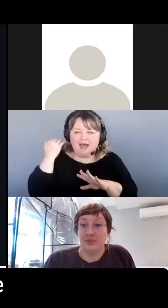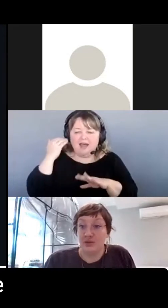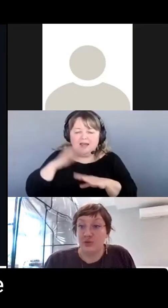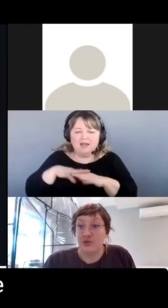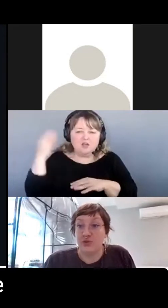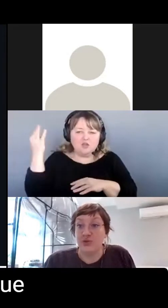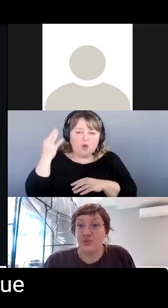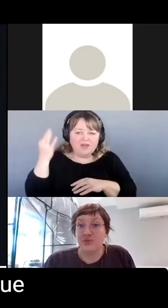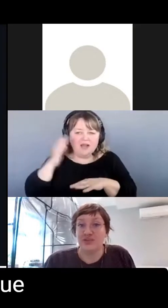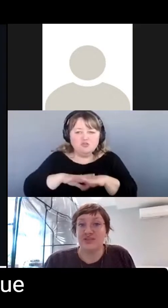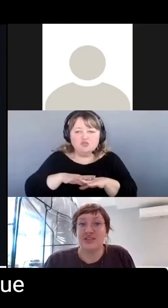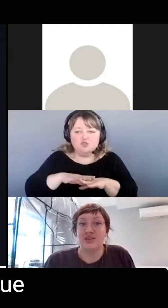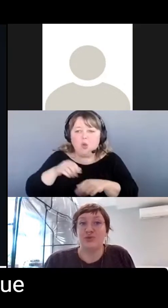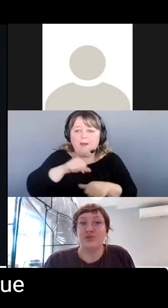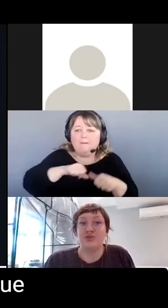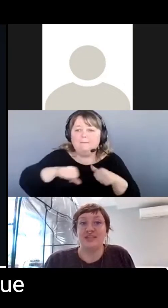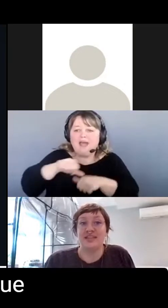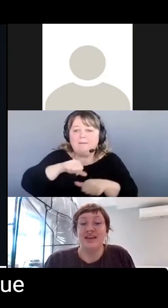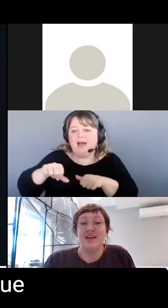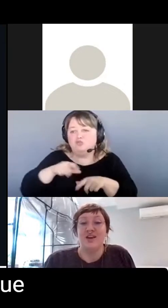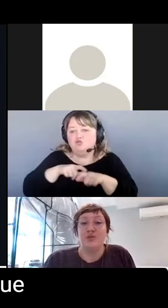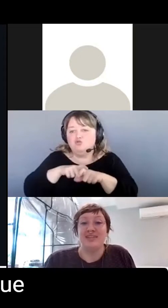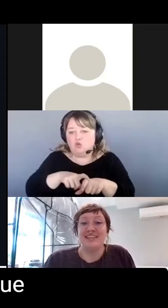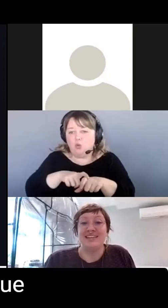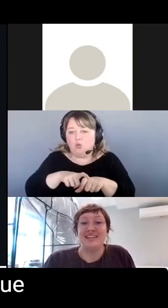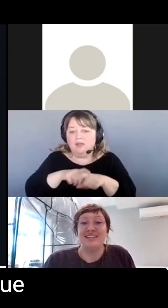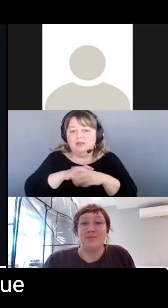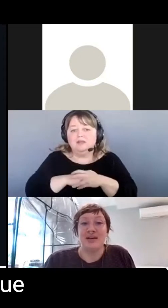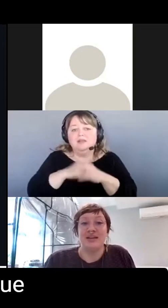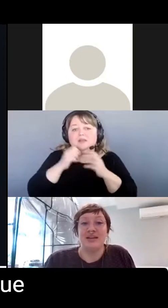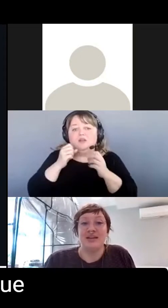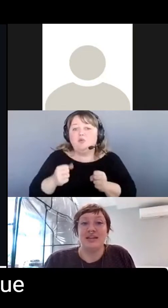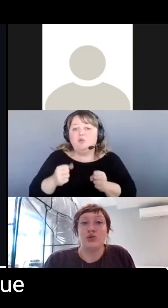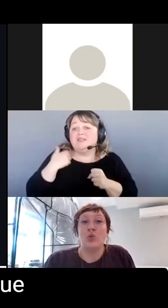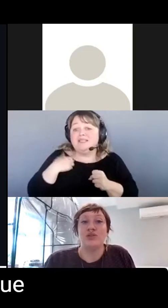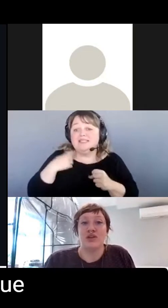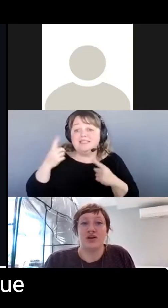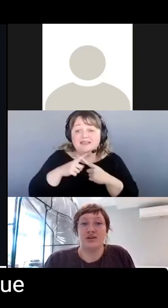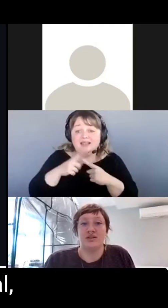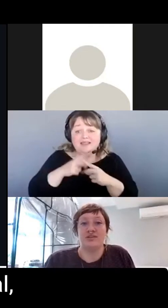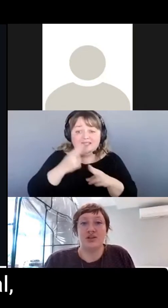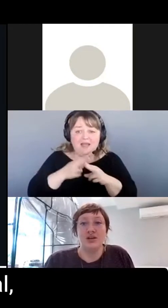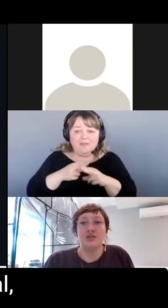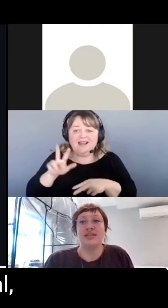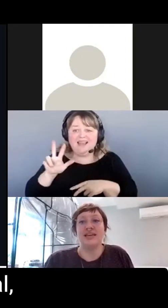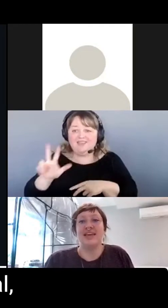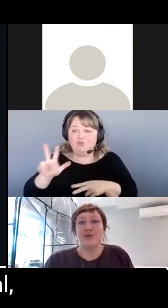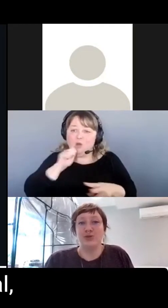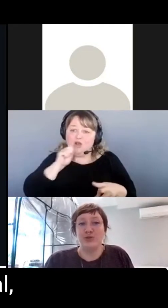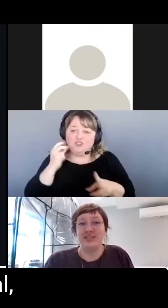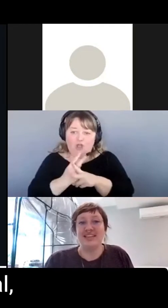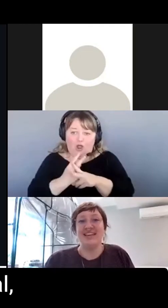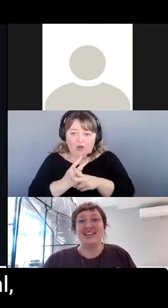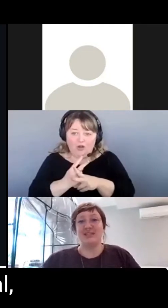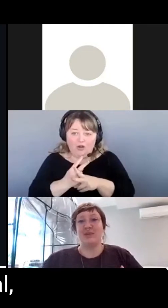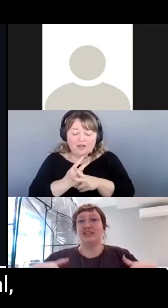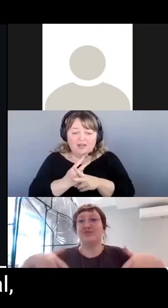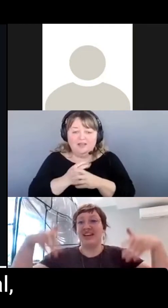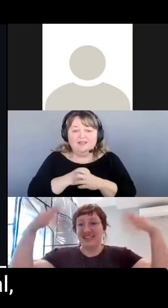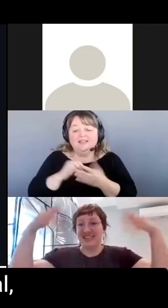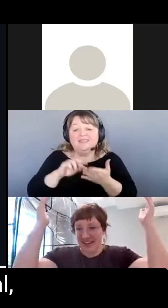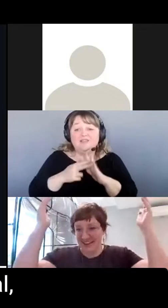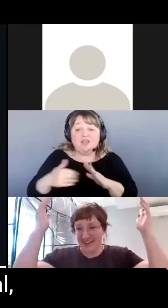la permaculture, puis ça, c'est utiliser une technique qui s'appelle les 3 sœurs. Ça, c'est utiliser